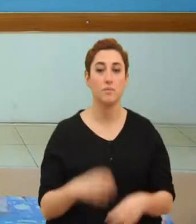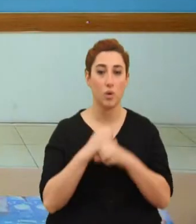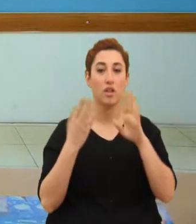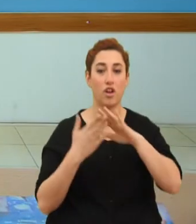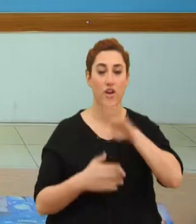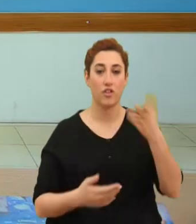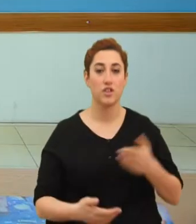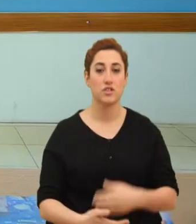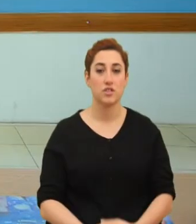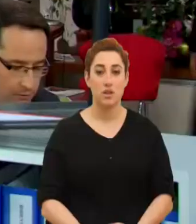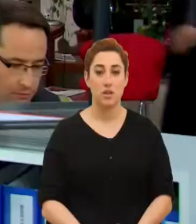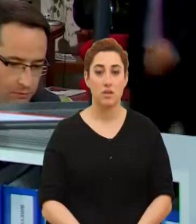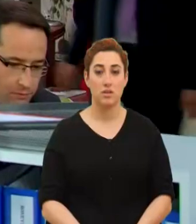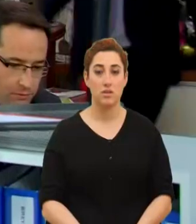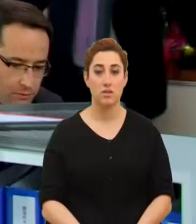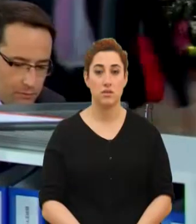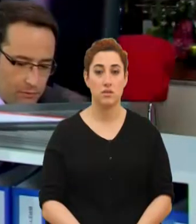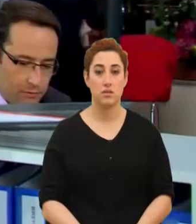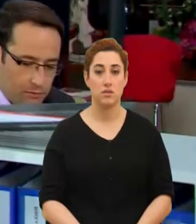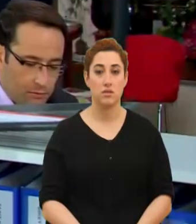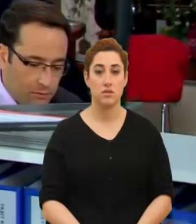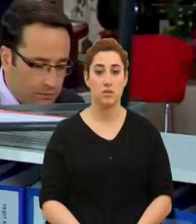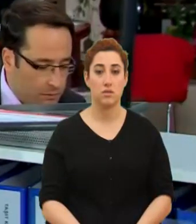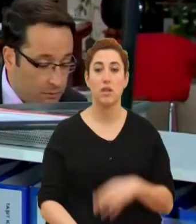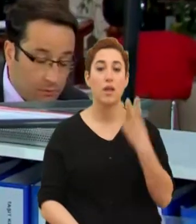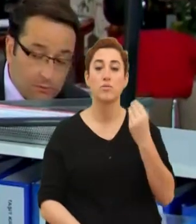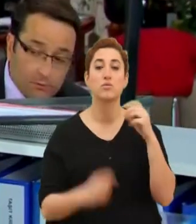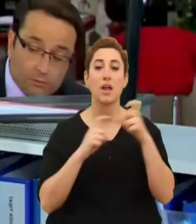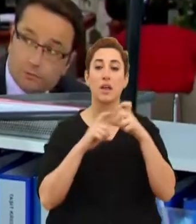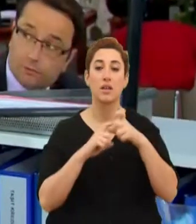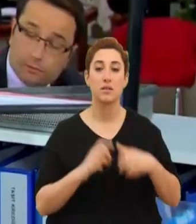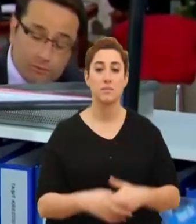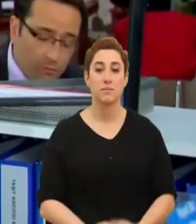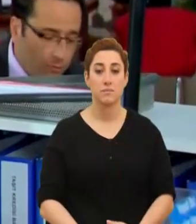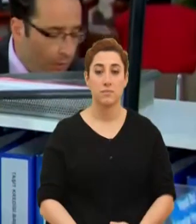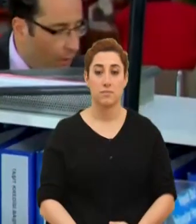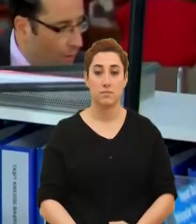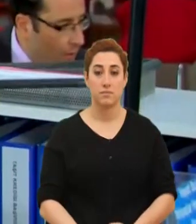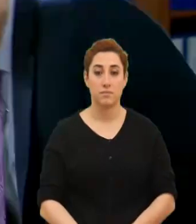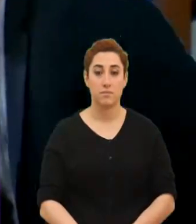Günaydın arkadaşlar. Bankadaki yerine geçiyor. Ne haber Erdem?